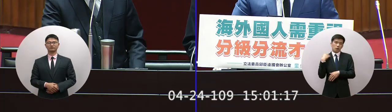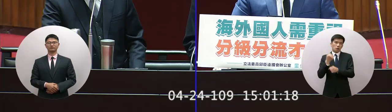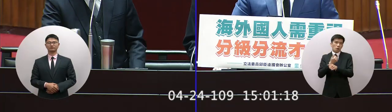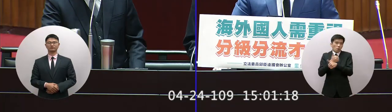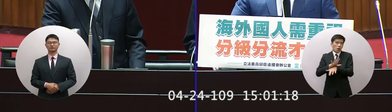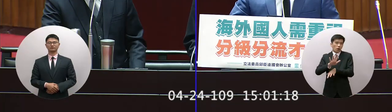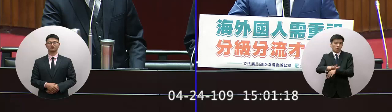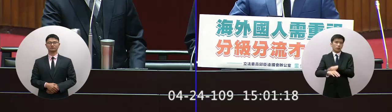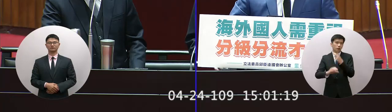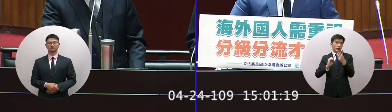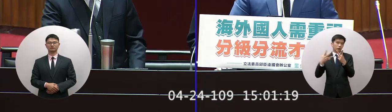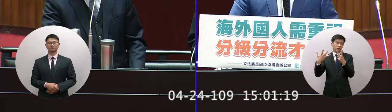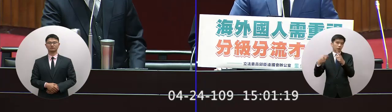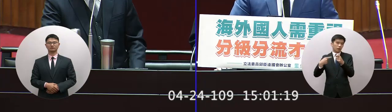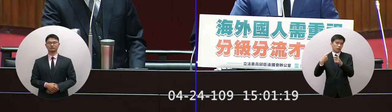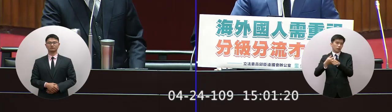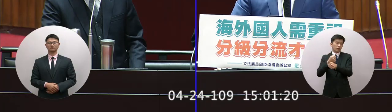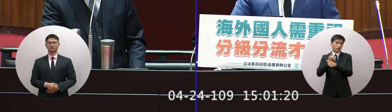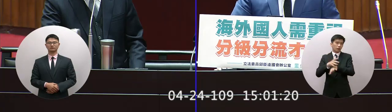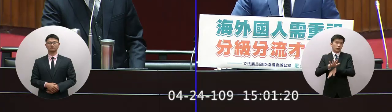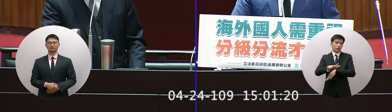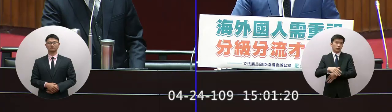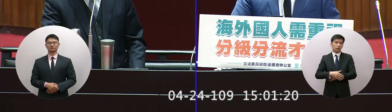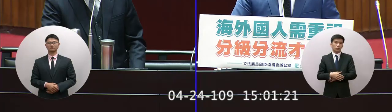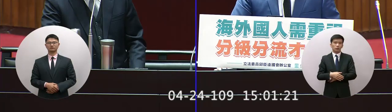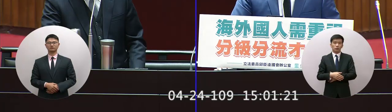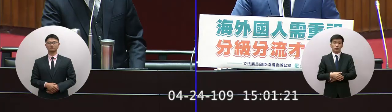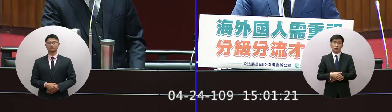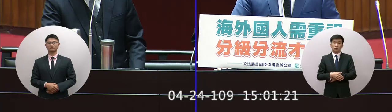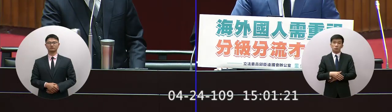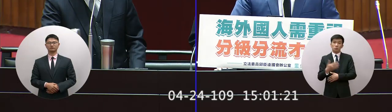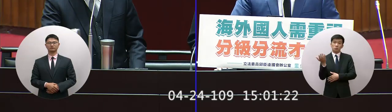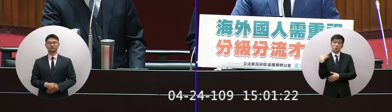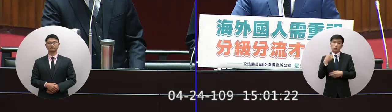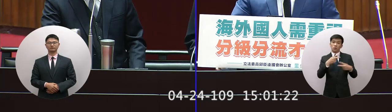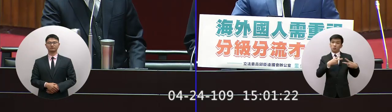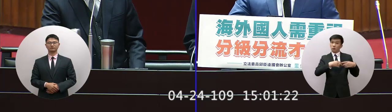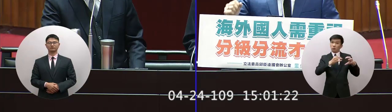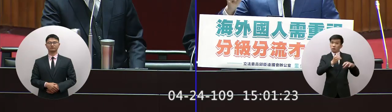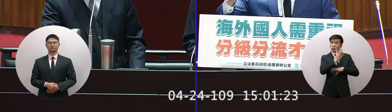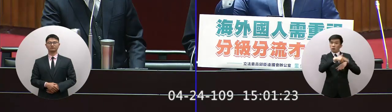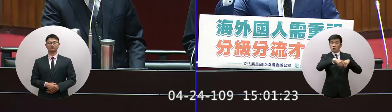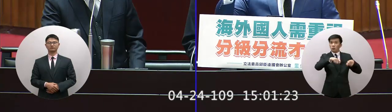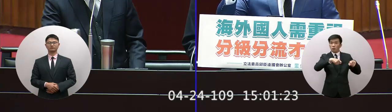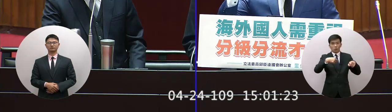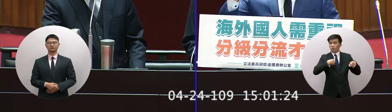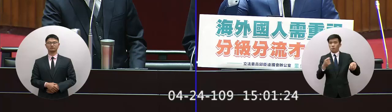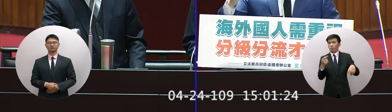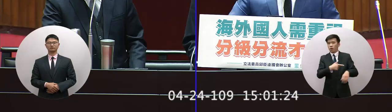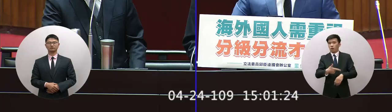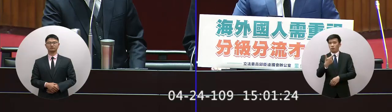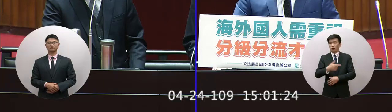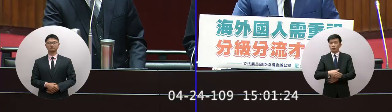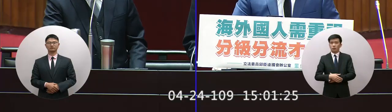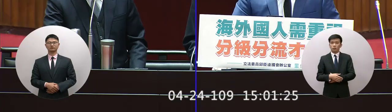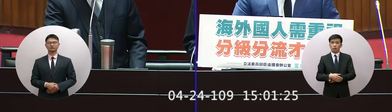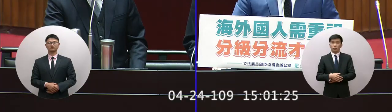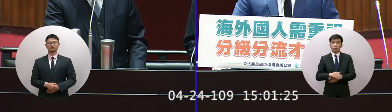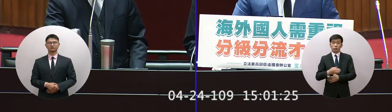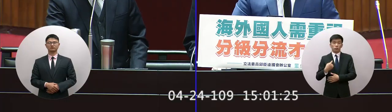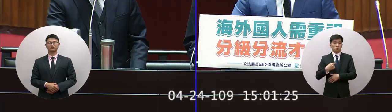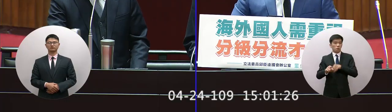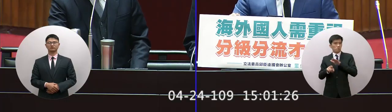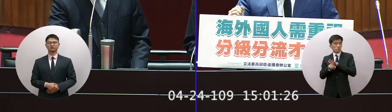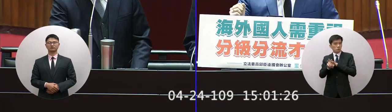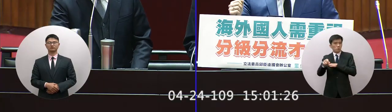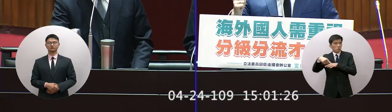2008年去的，比你较，那当时我还找那个蔡政府的政策更早，可是我们冲过去的，大